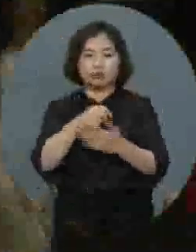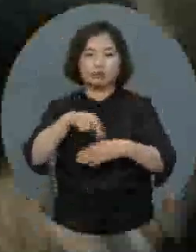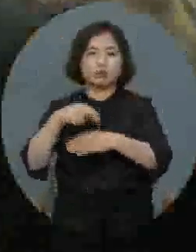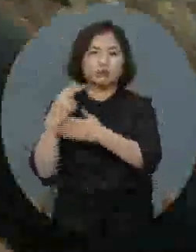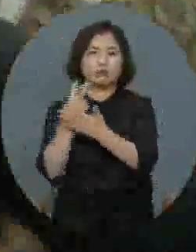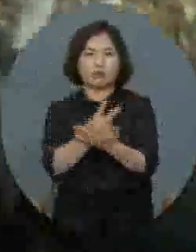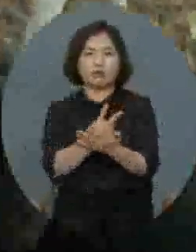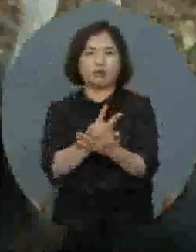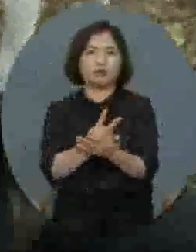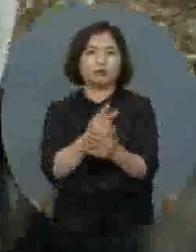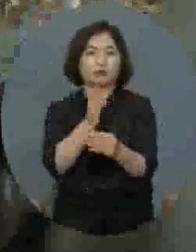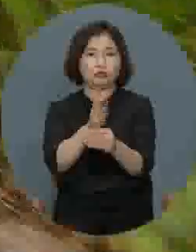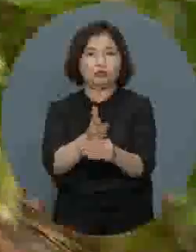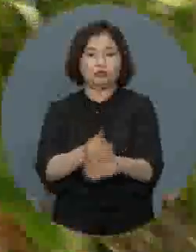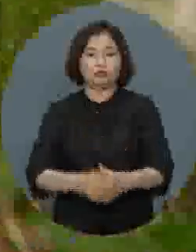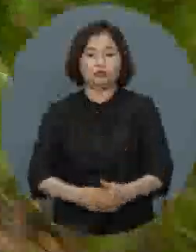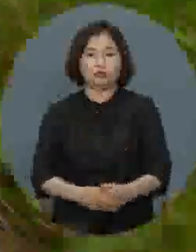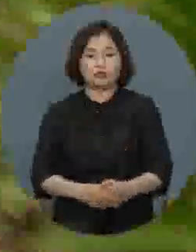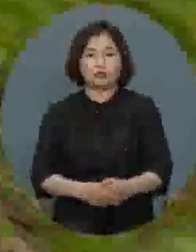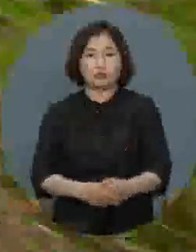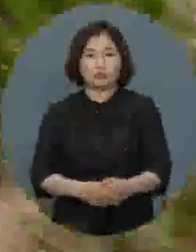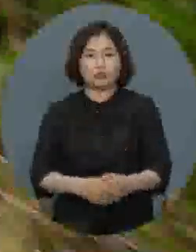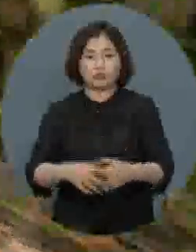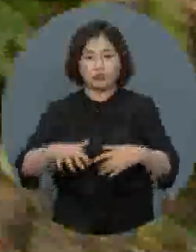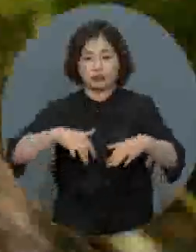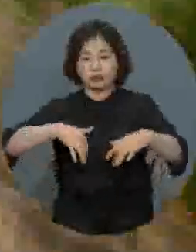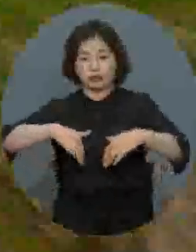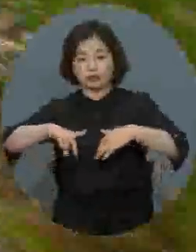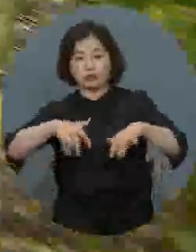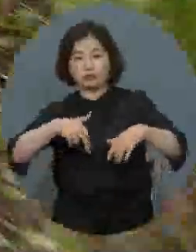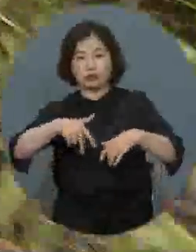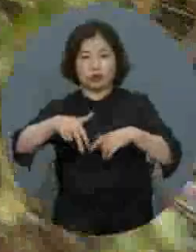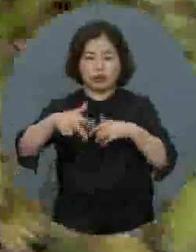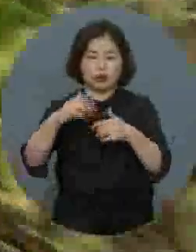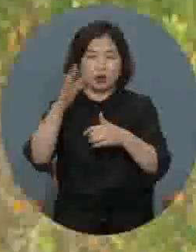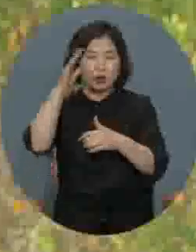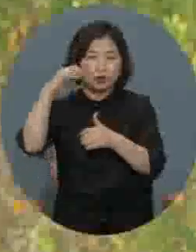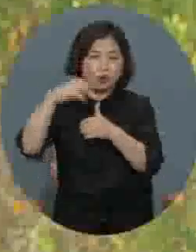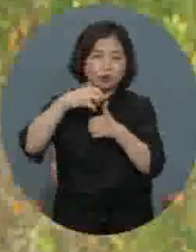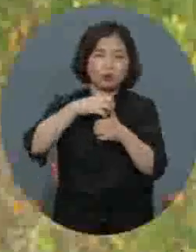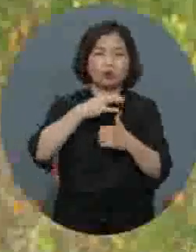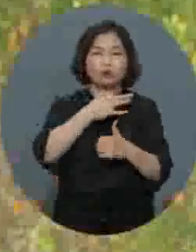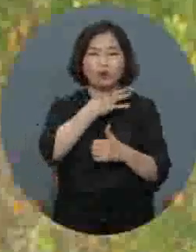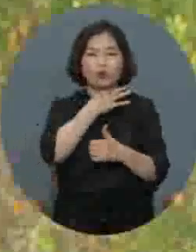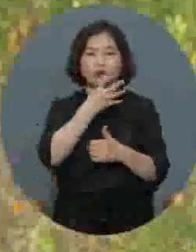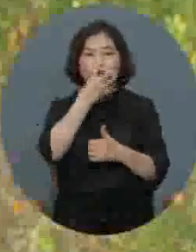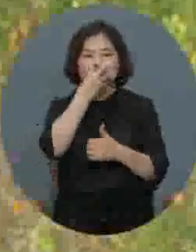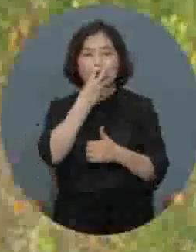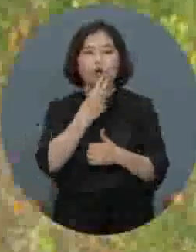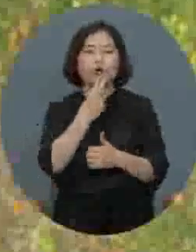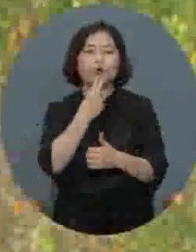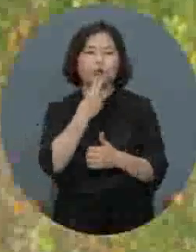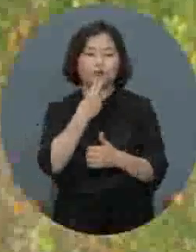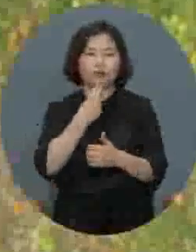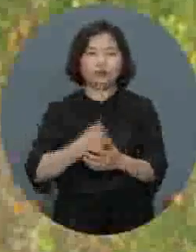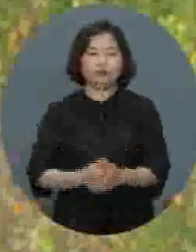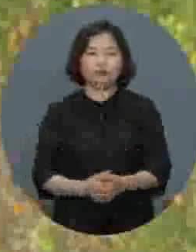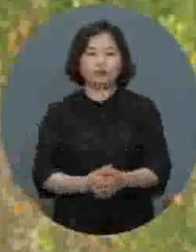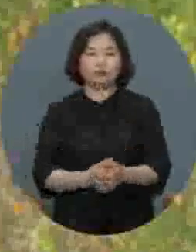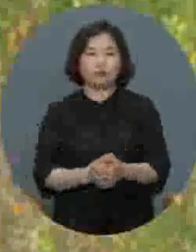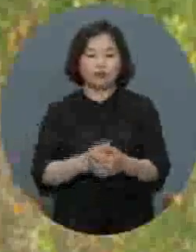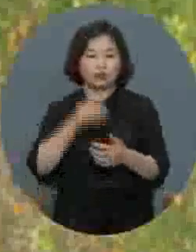중환자실에 이번에 있습니다 이 길을 산책하듯 모녀를 공격한 개들은 목줄도 임하게 도 하지 않은 상태였습니다